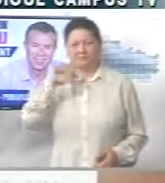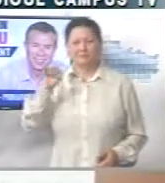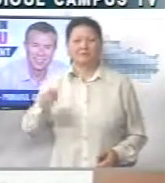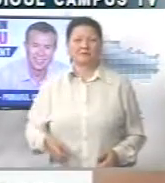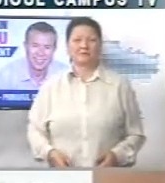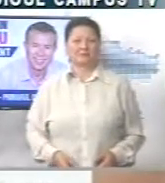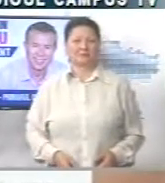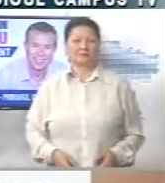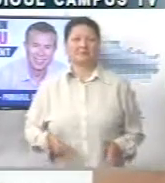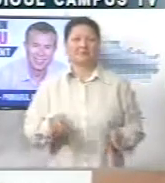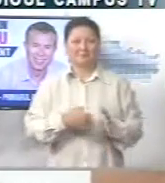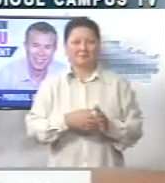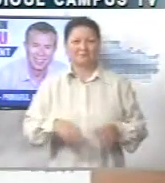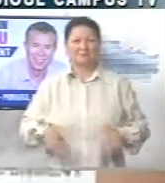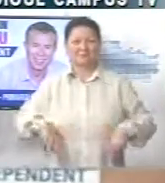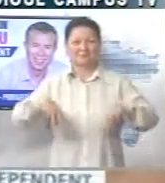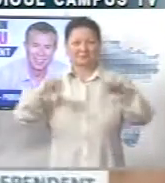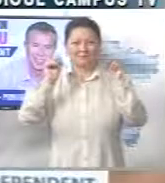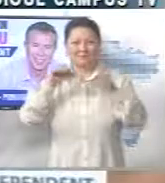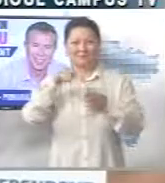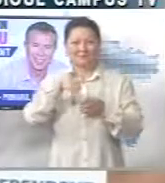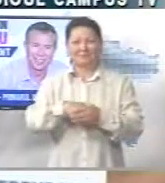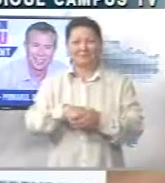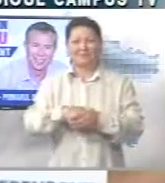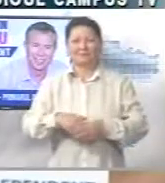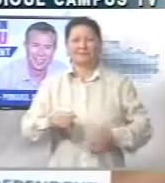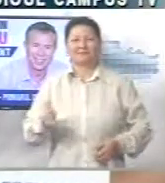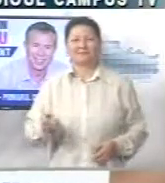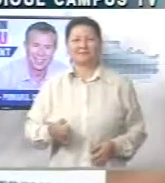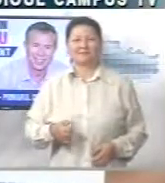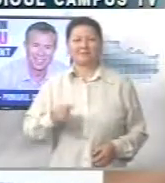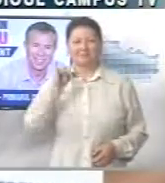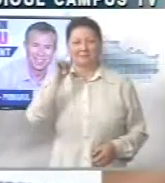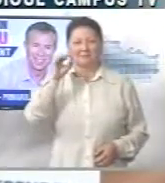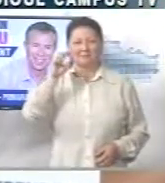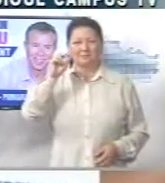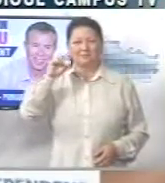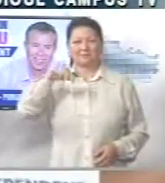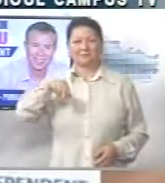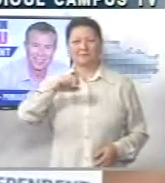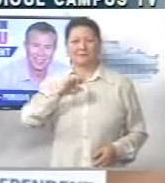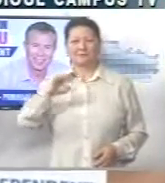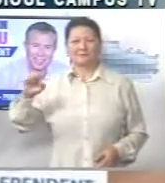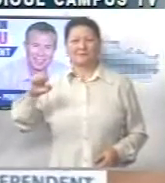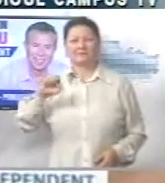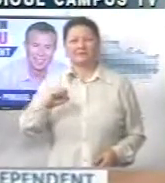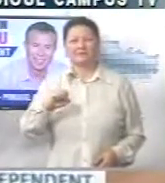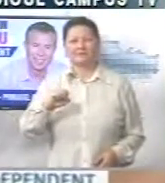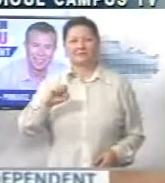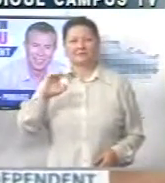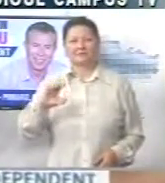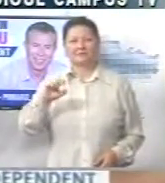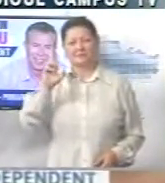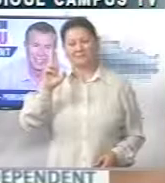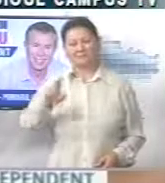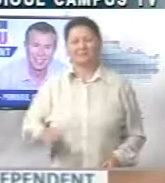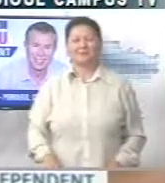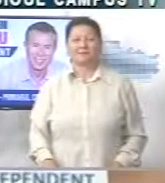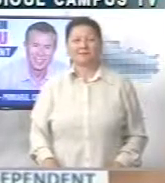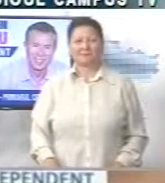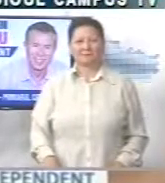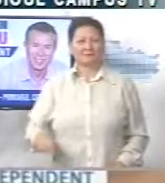fie alesul la primărie. Chiar e momentul să-l votăm pe Ionescu. Ionescu chiar poate să ne reprezinte și pe noi, să fie primarul